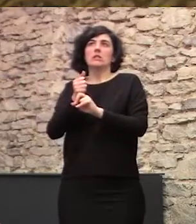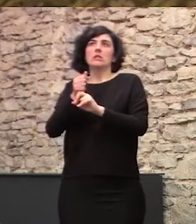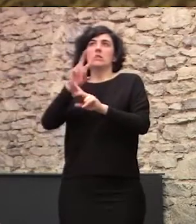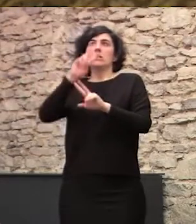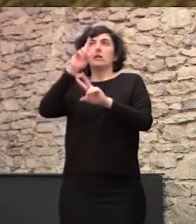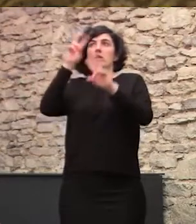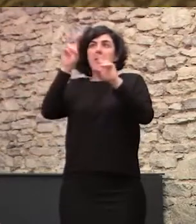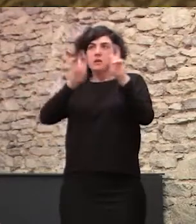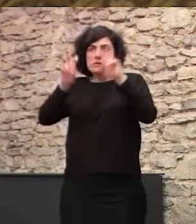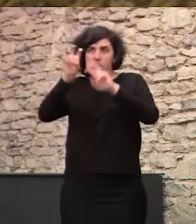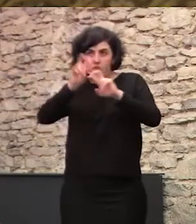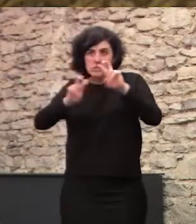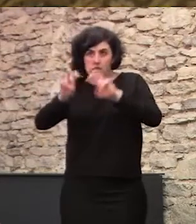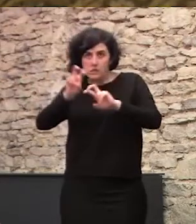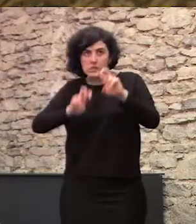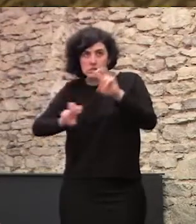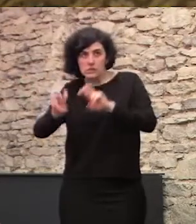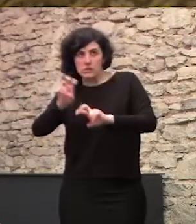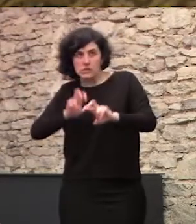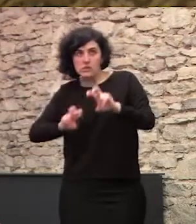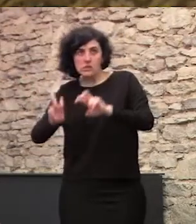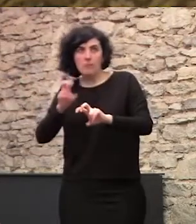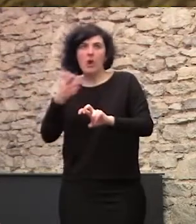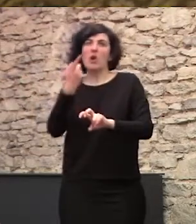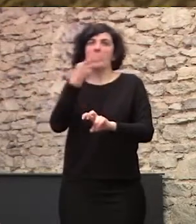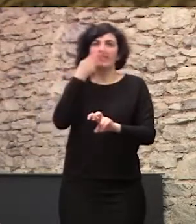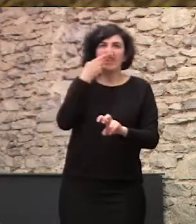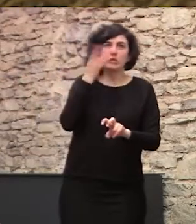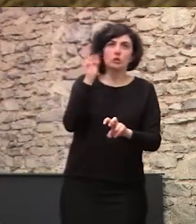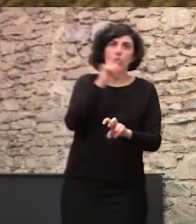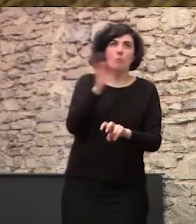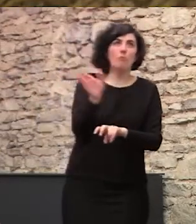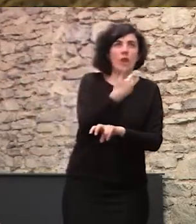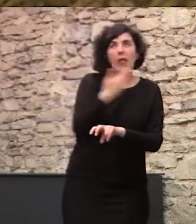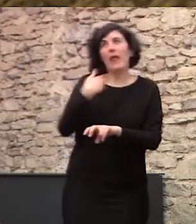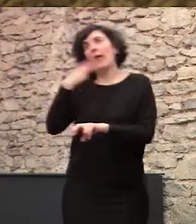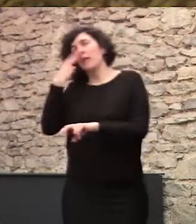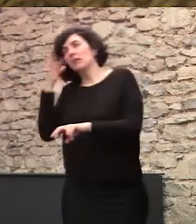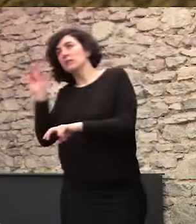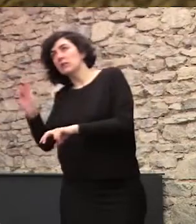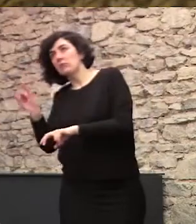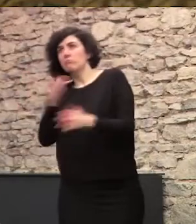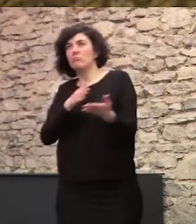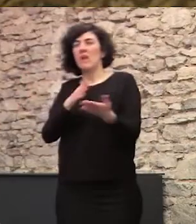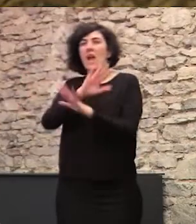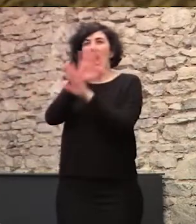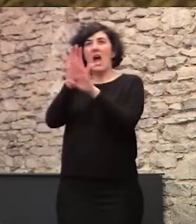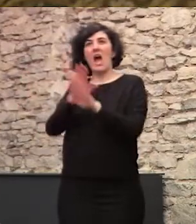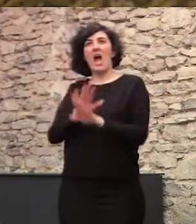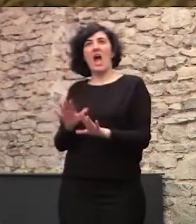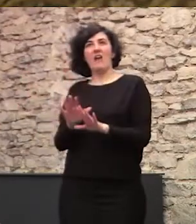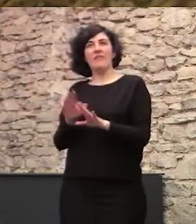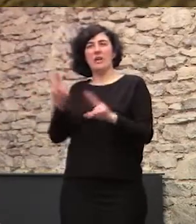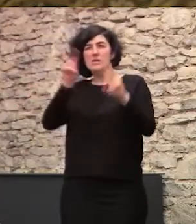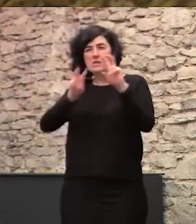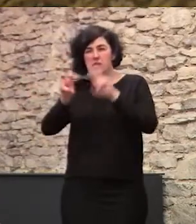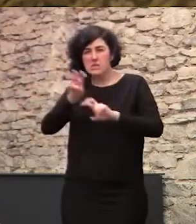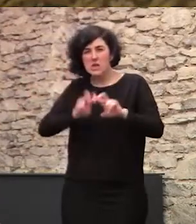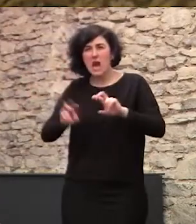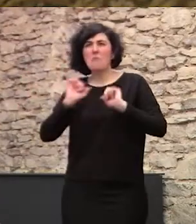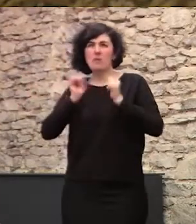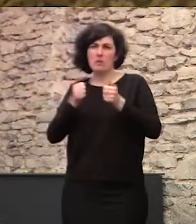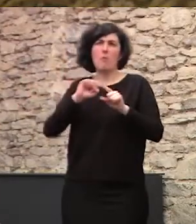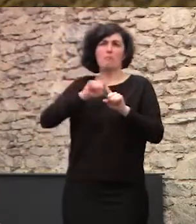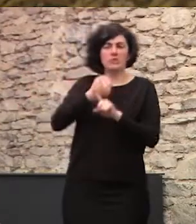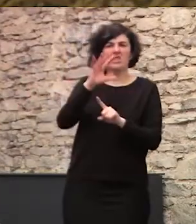eta zaratatik pixkatu rundu ala, ba gero eta gutxiago pentsatu dut presio hortan. Esango nuke hasieran bai egon